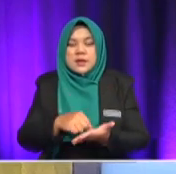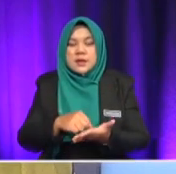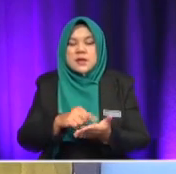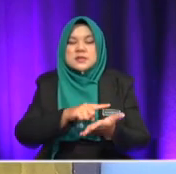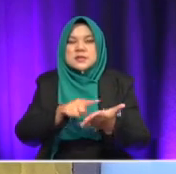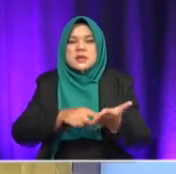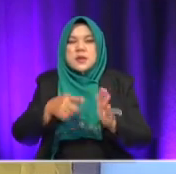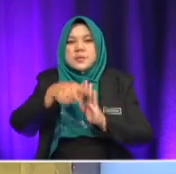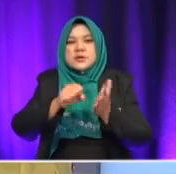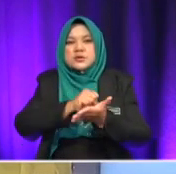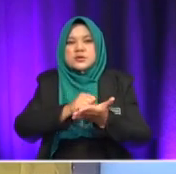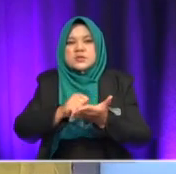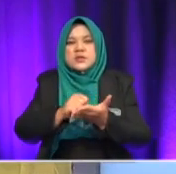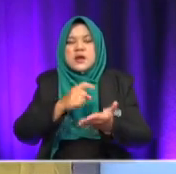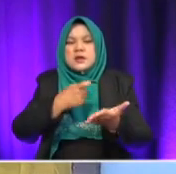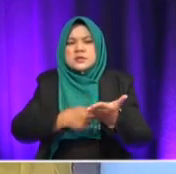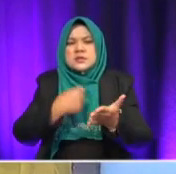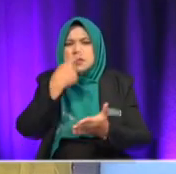zakat pencuci harta